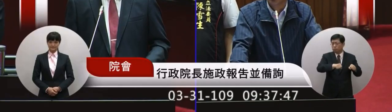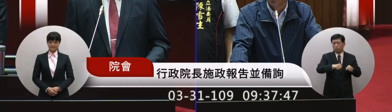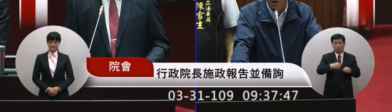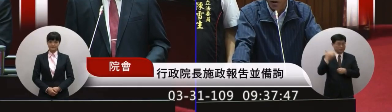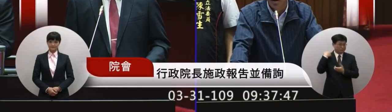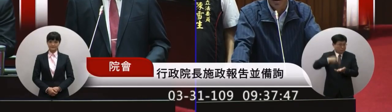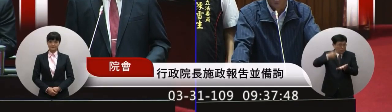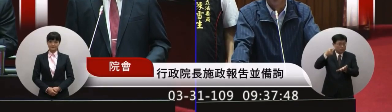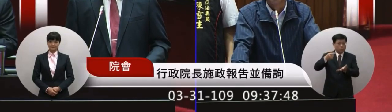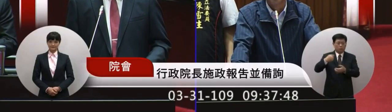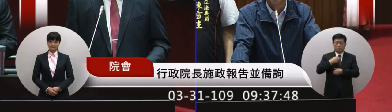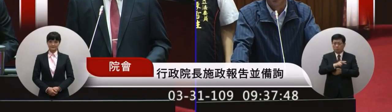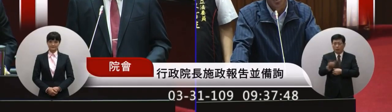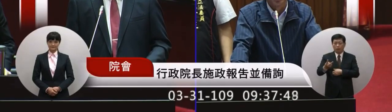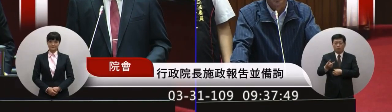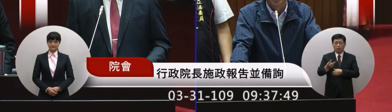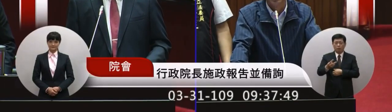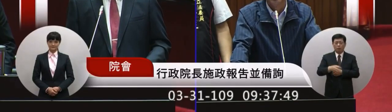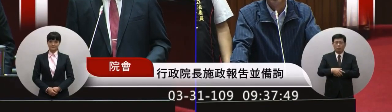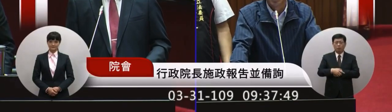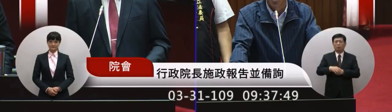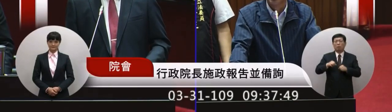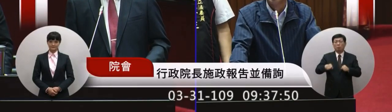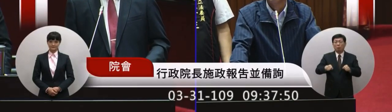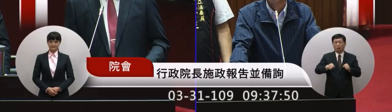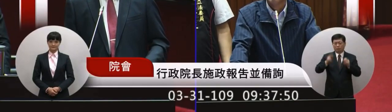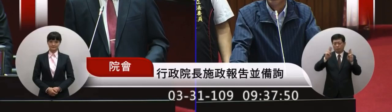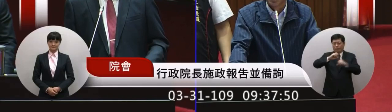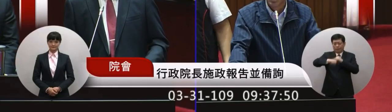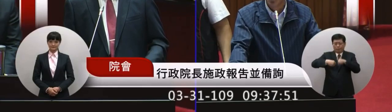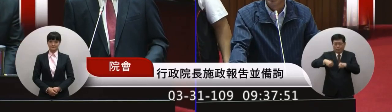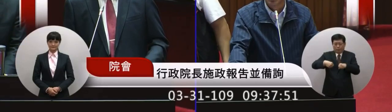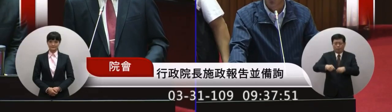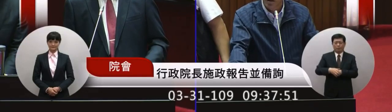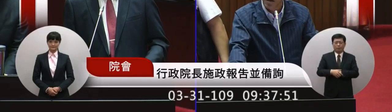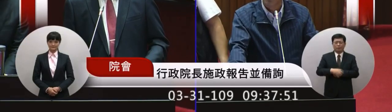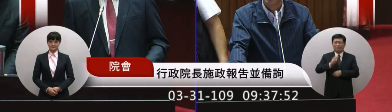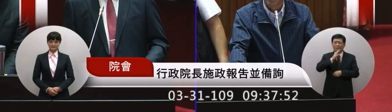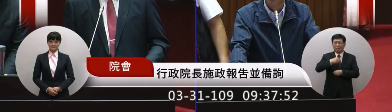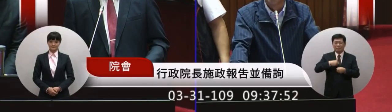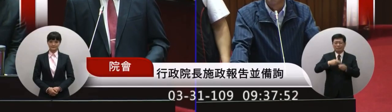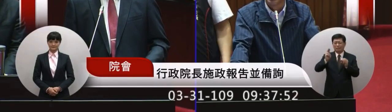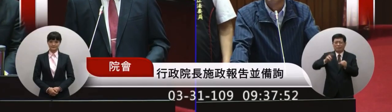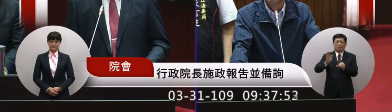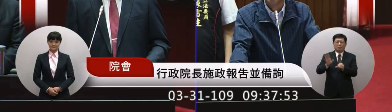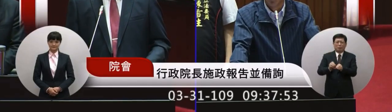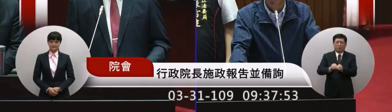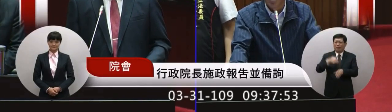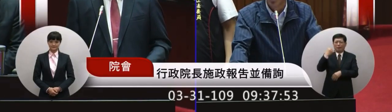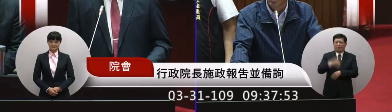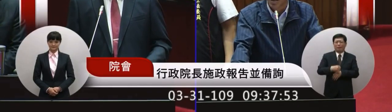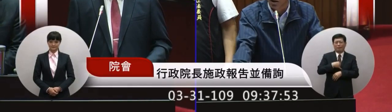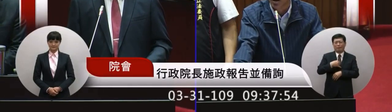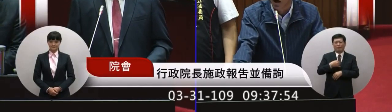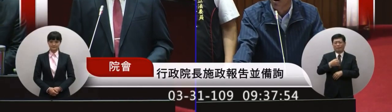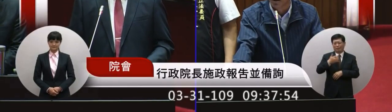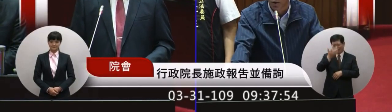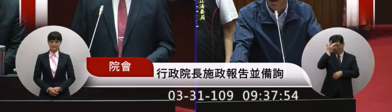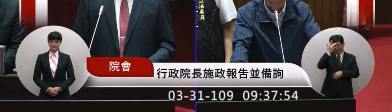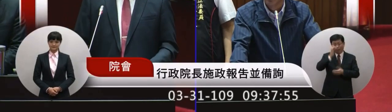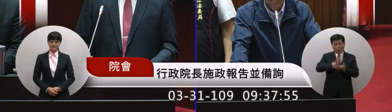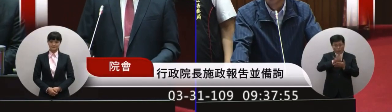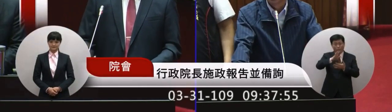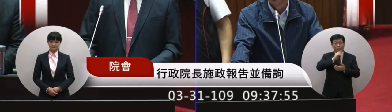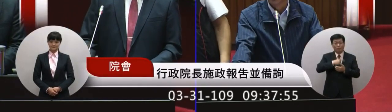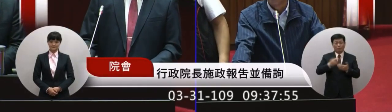度我是骑电动车，可因为充电太不方便，后来因为电池交换的